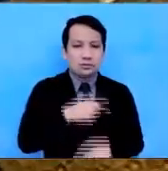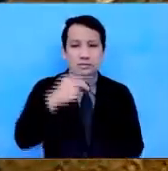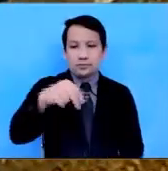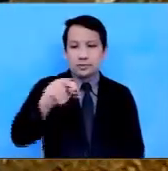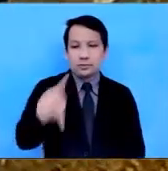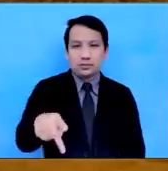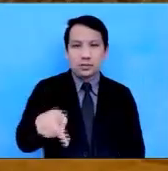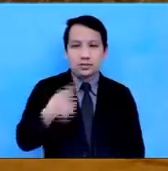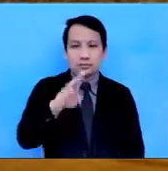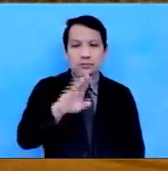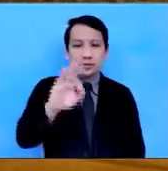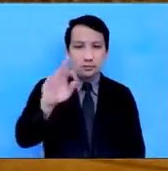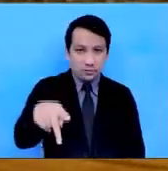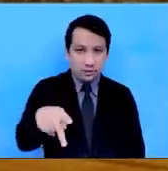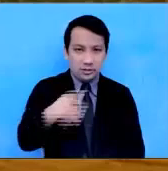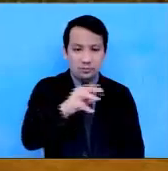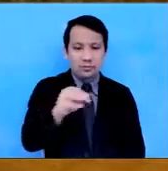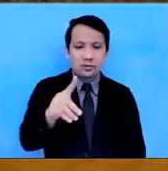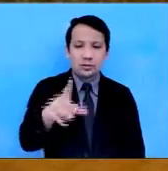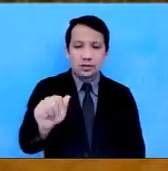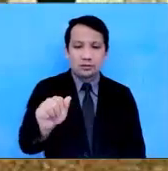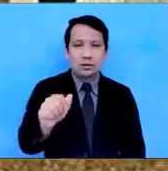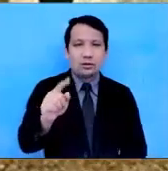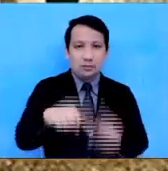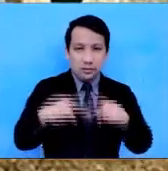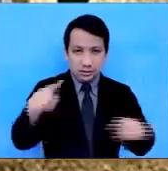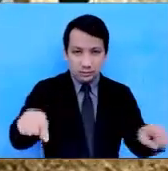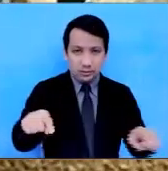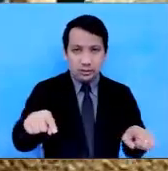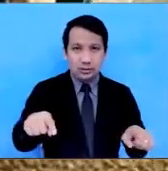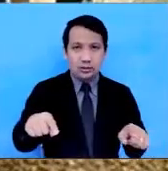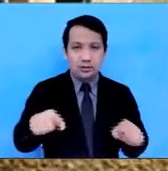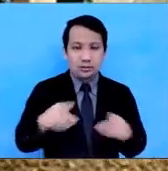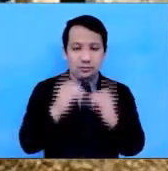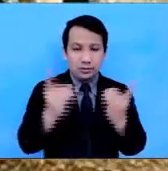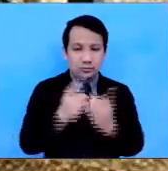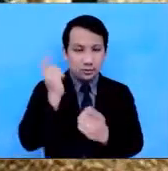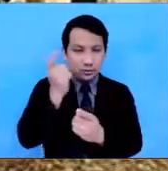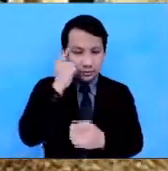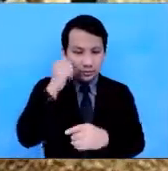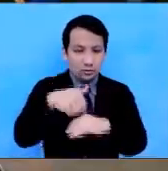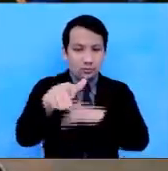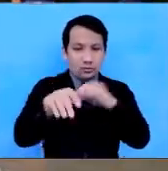BFP, MMDA at iba pang ahensya ng gobyerno na ide-deploy para